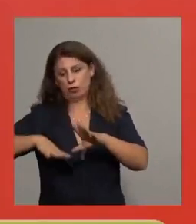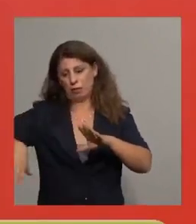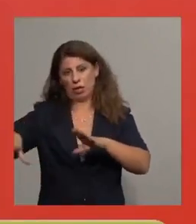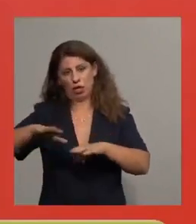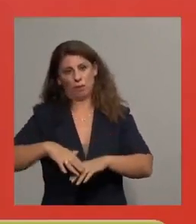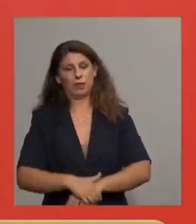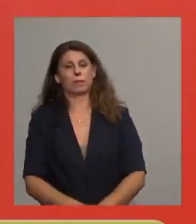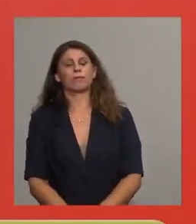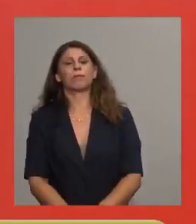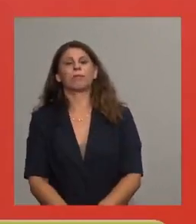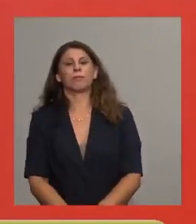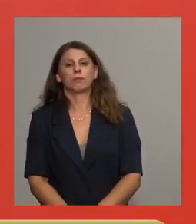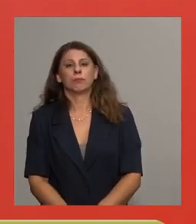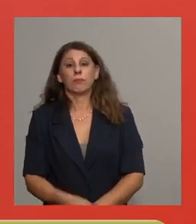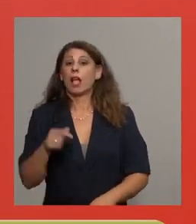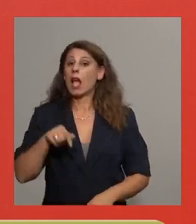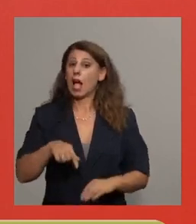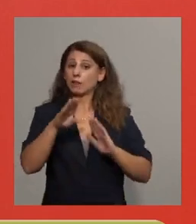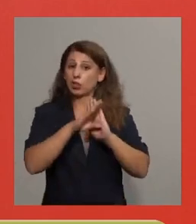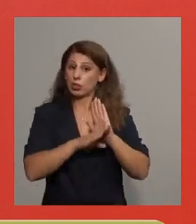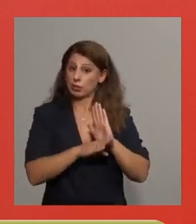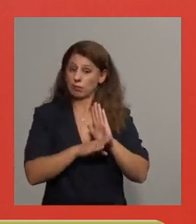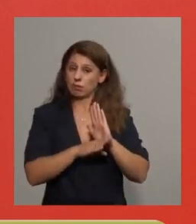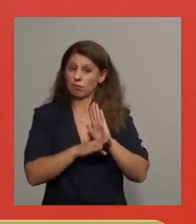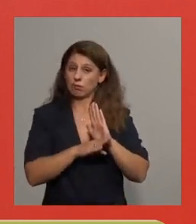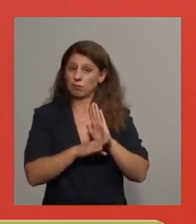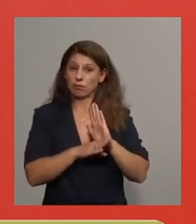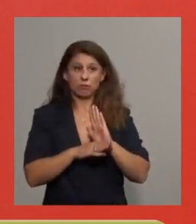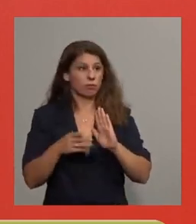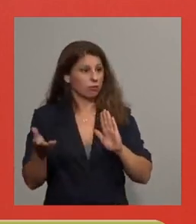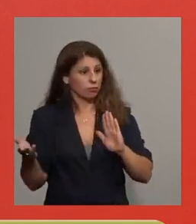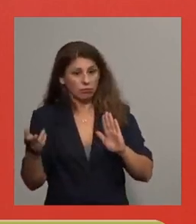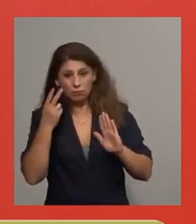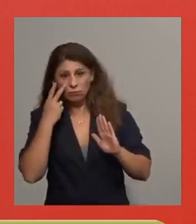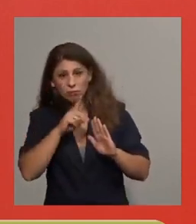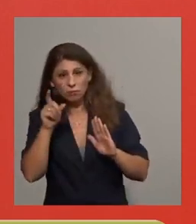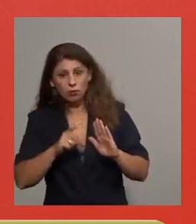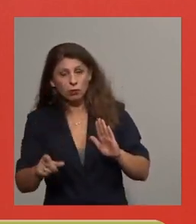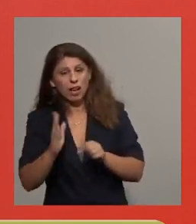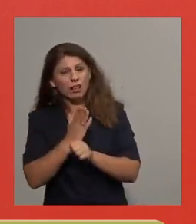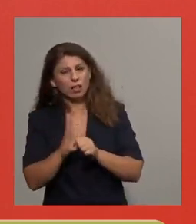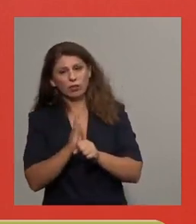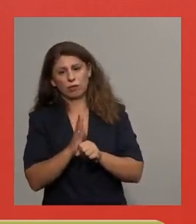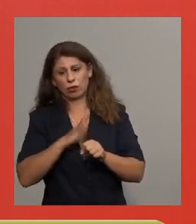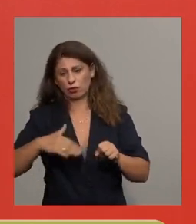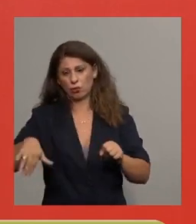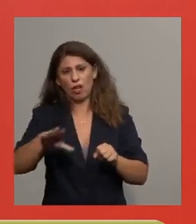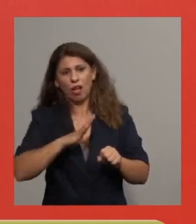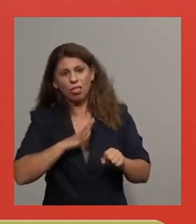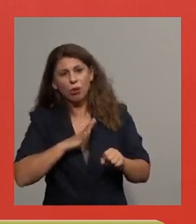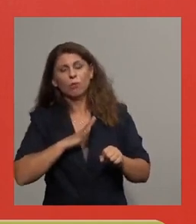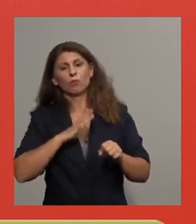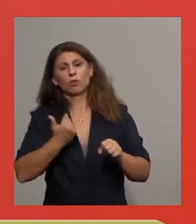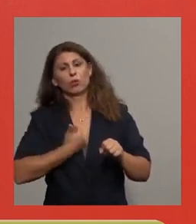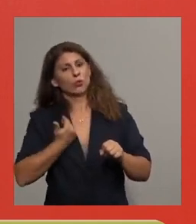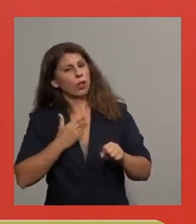μας. Το σύστημα αυτό είναι καταστροφικό για το λαό και την νεολαία σε κάθε εκδοχή του